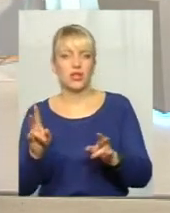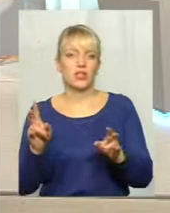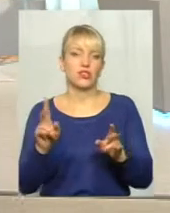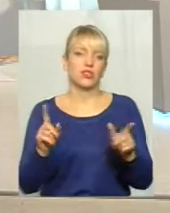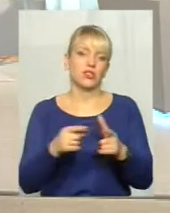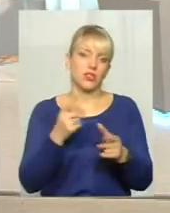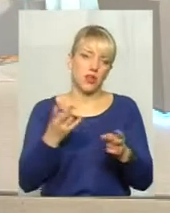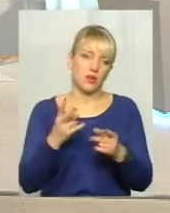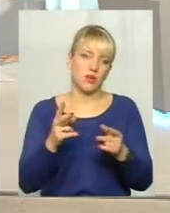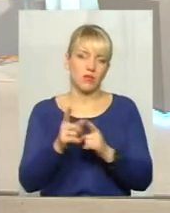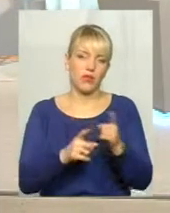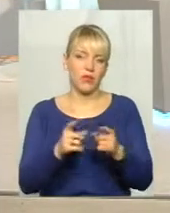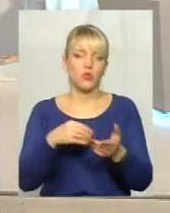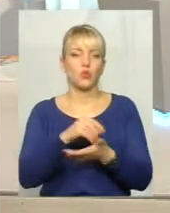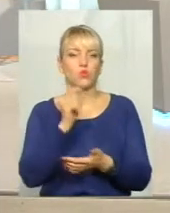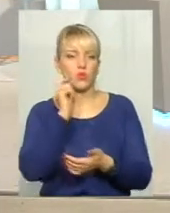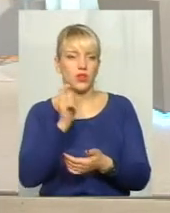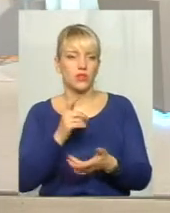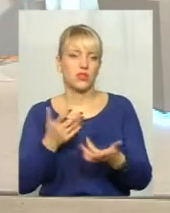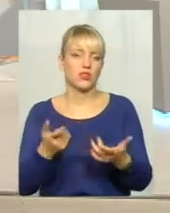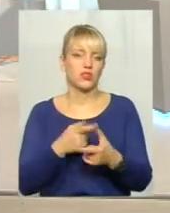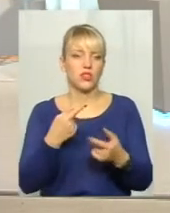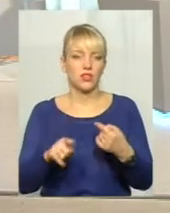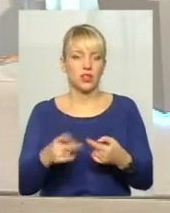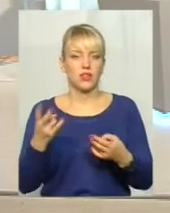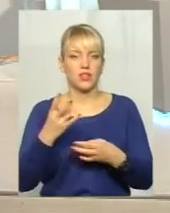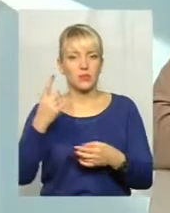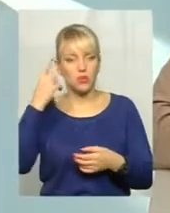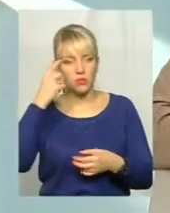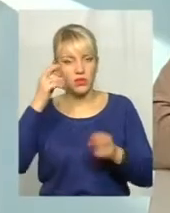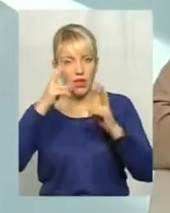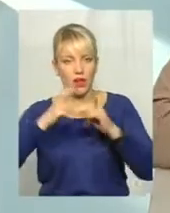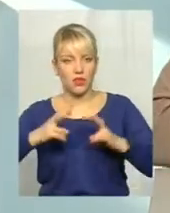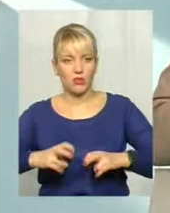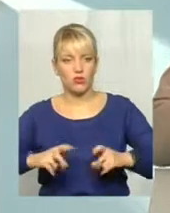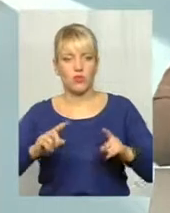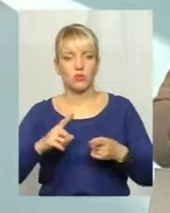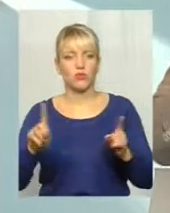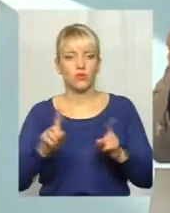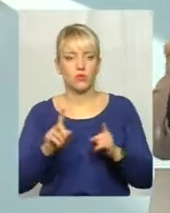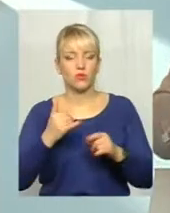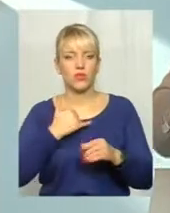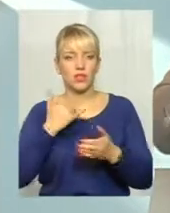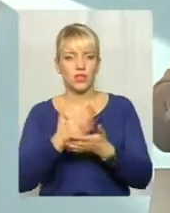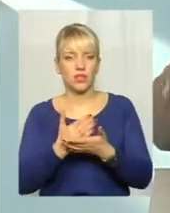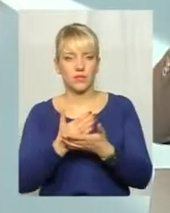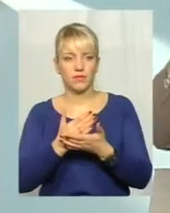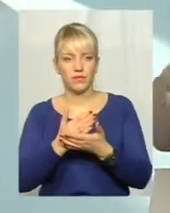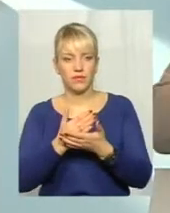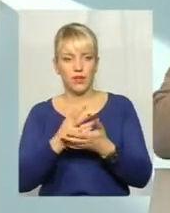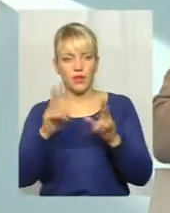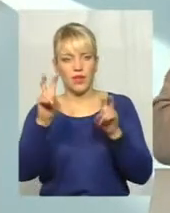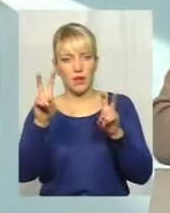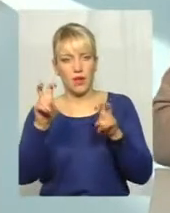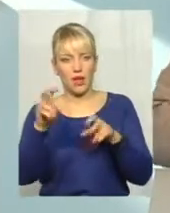там не знаю, якесь інше. Потрібно перш за все думати і аналізувати. Не, тому що от в нас є така дуже в